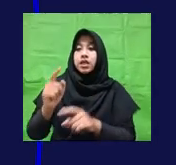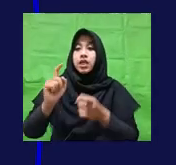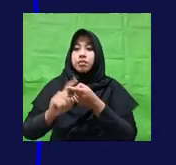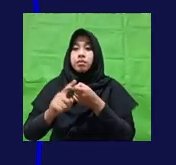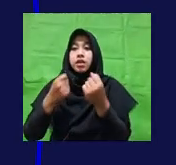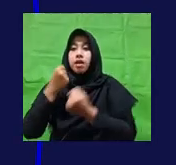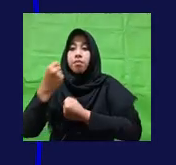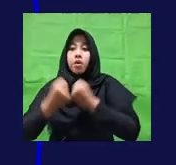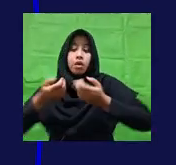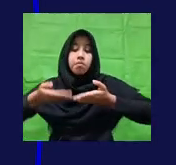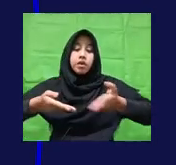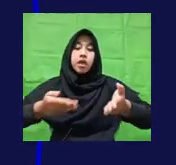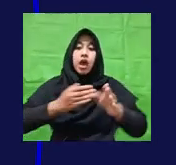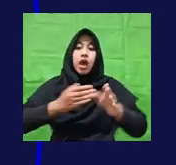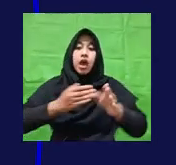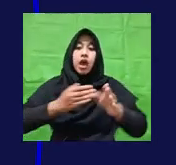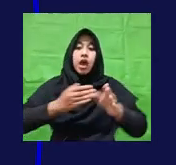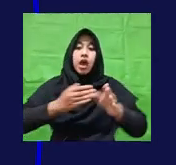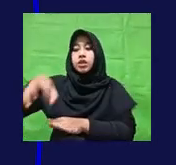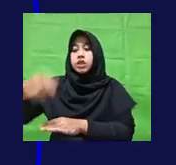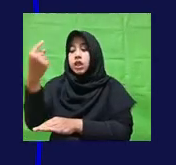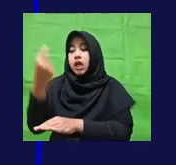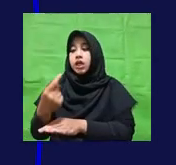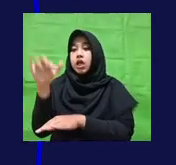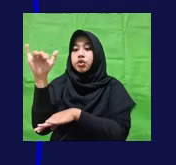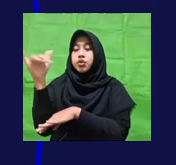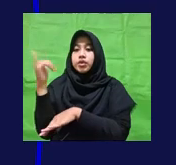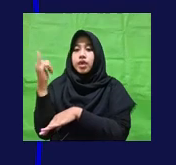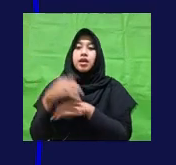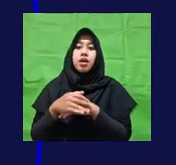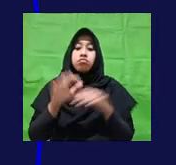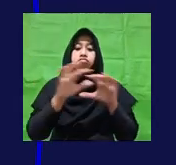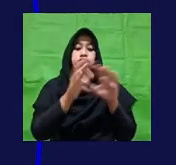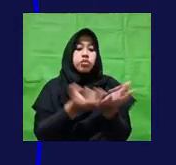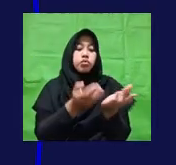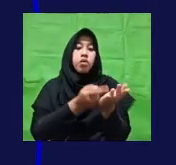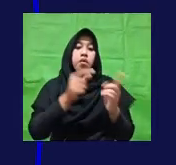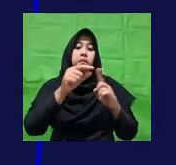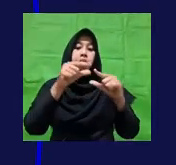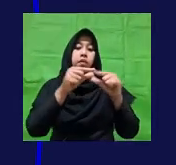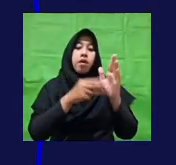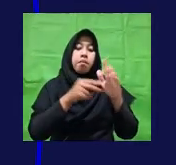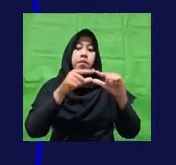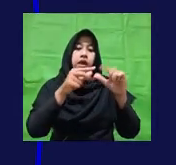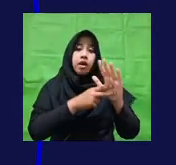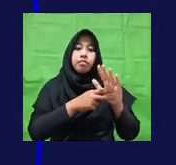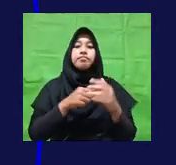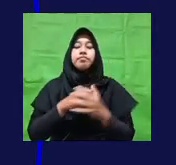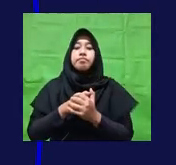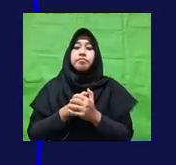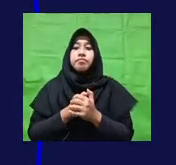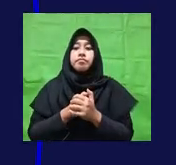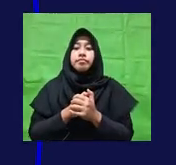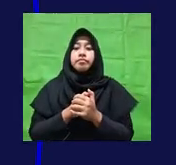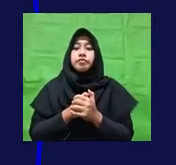kemudian dihadirkan di Yogyakarta dalam bentuk pameran. Next. Tapi sebenarnya